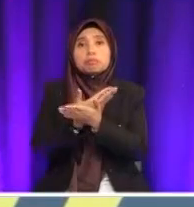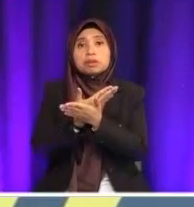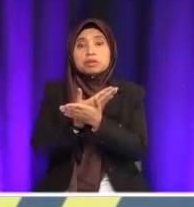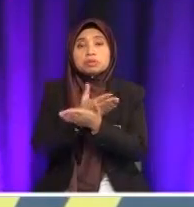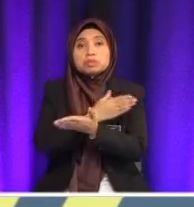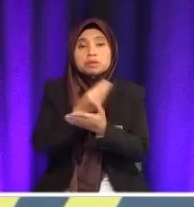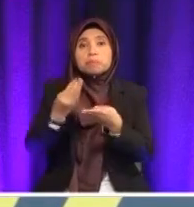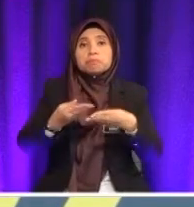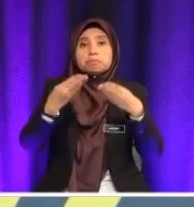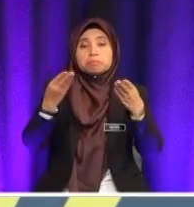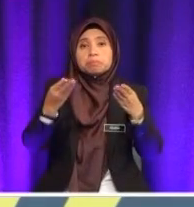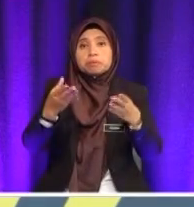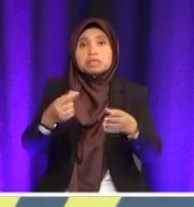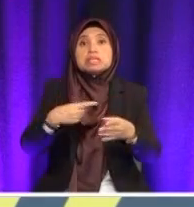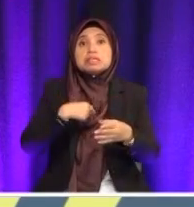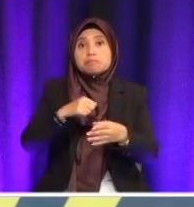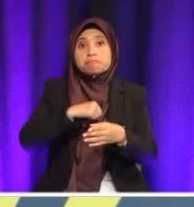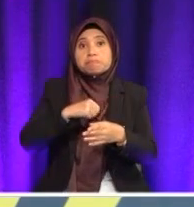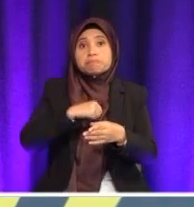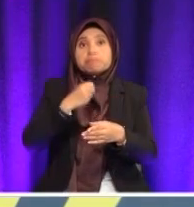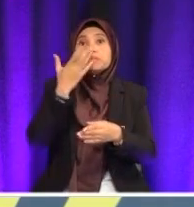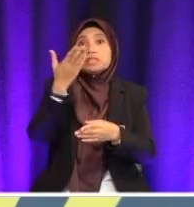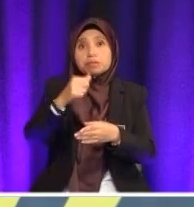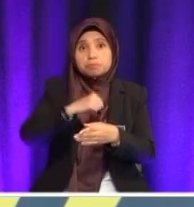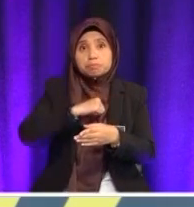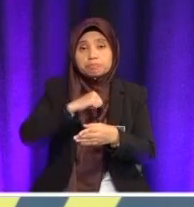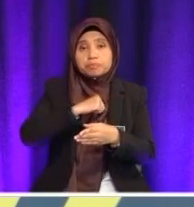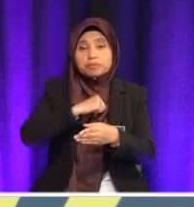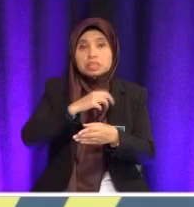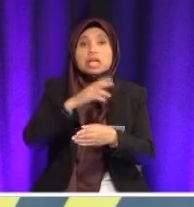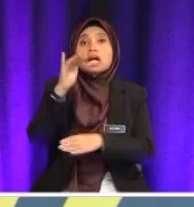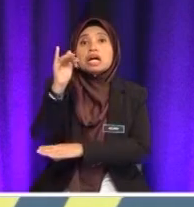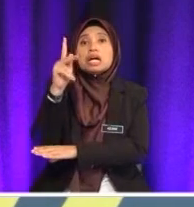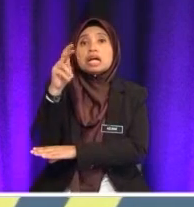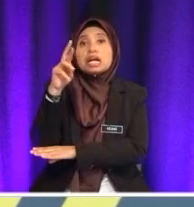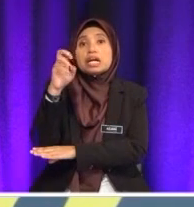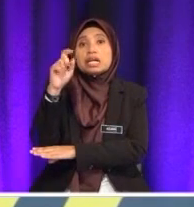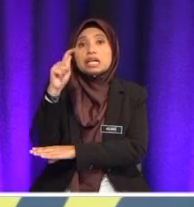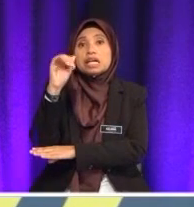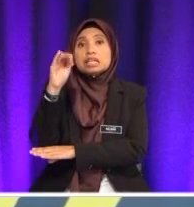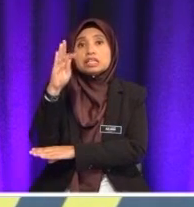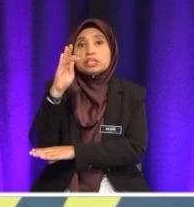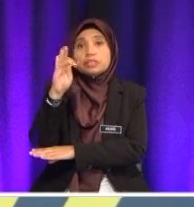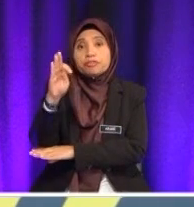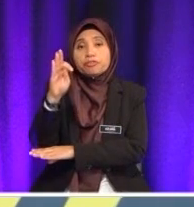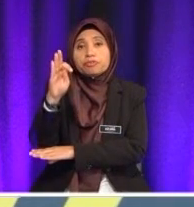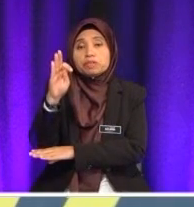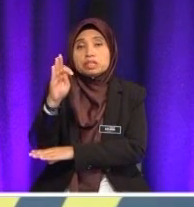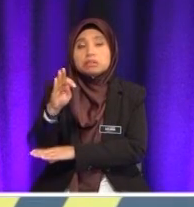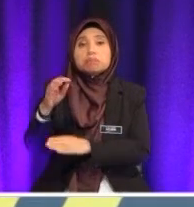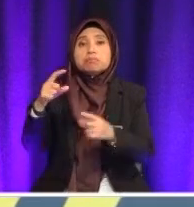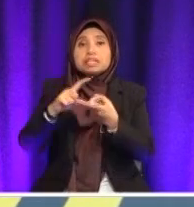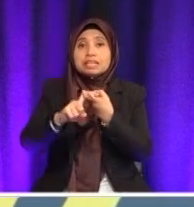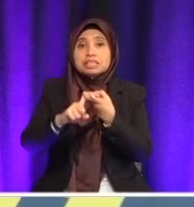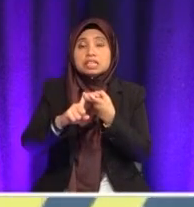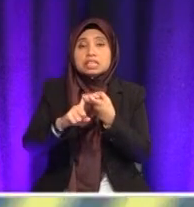memberi pendapat secara kritis dan kritis tentang issue berkaitan dengan issue